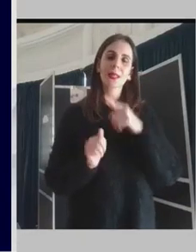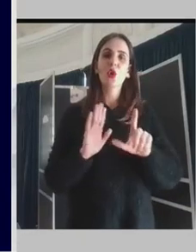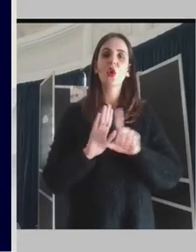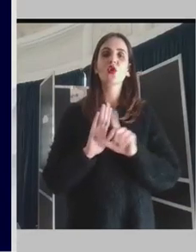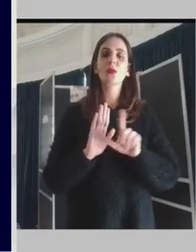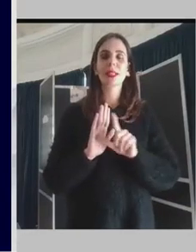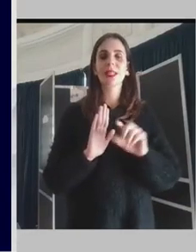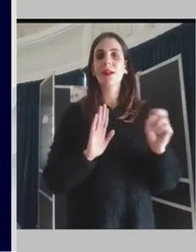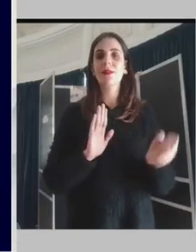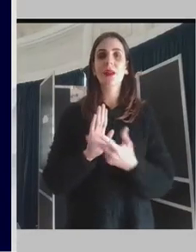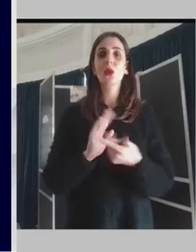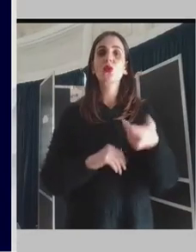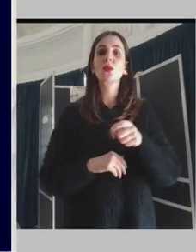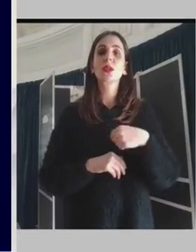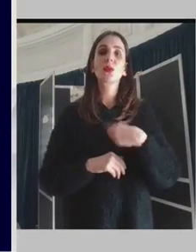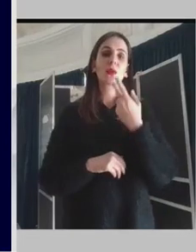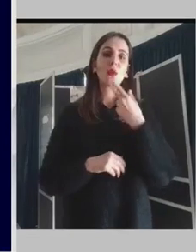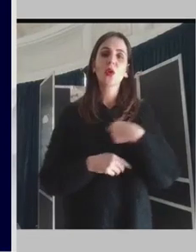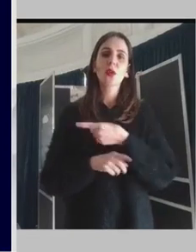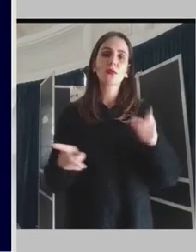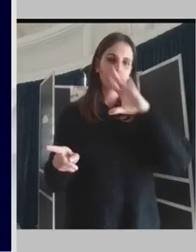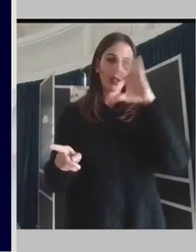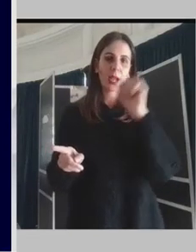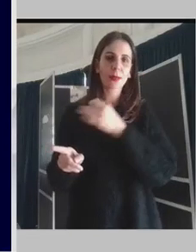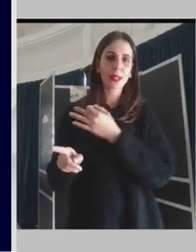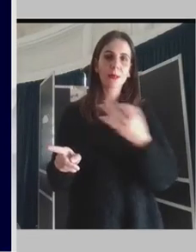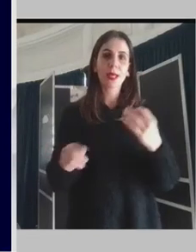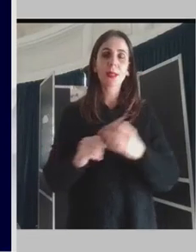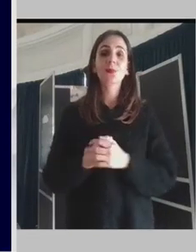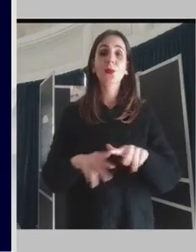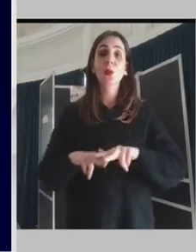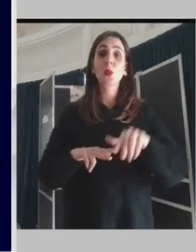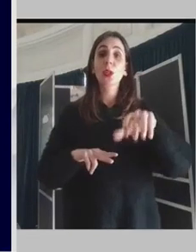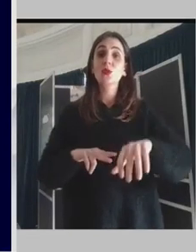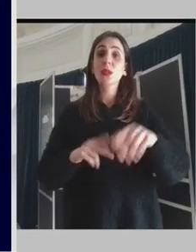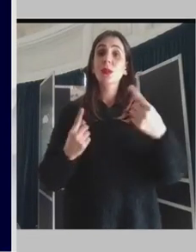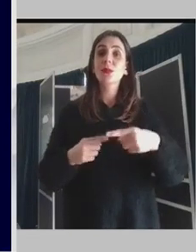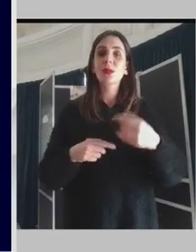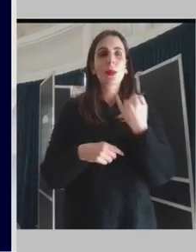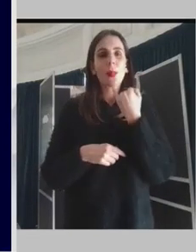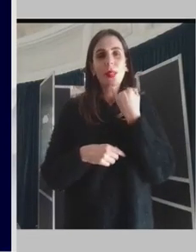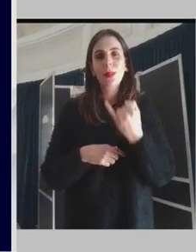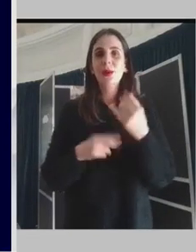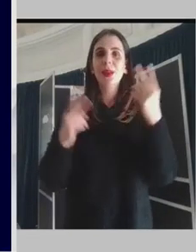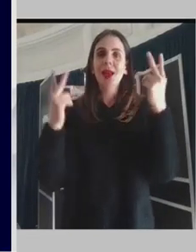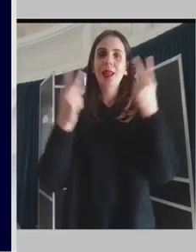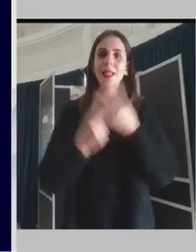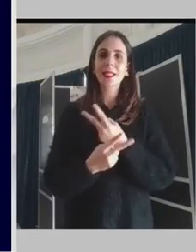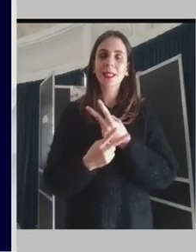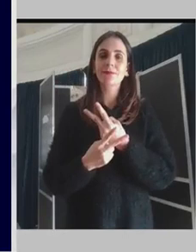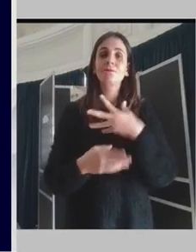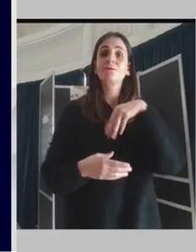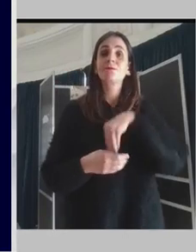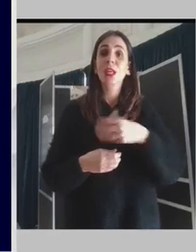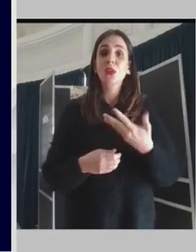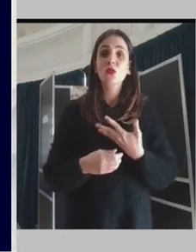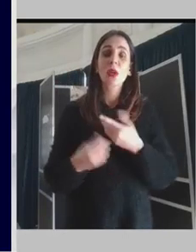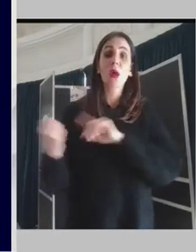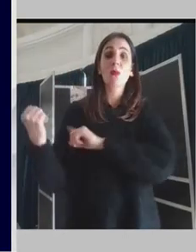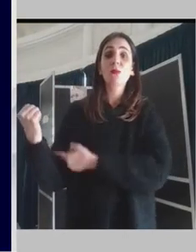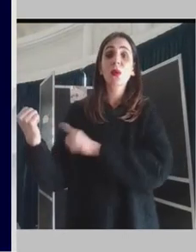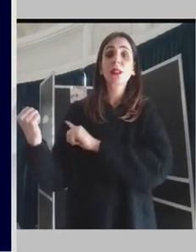capire che il municipio è una realtà piccolissima e con ben pochi poteri,